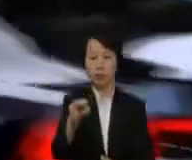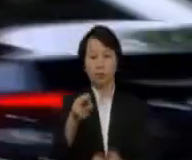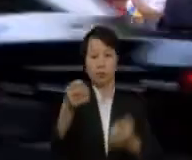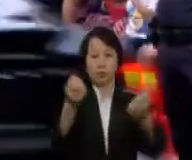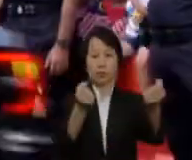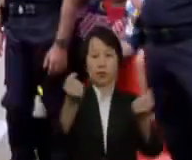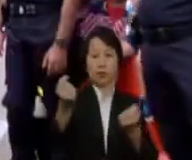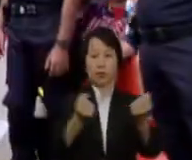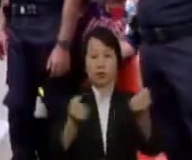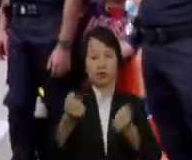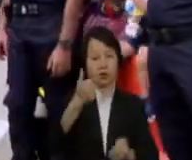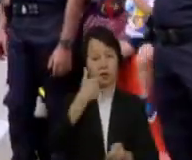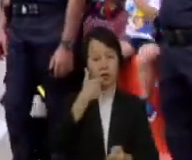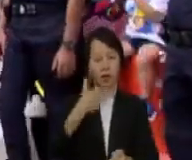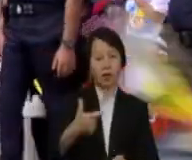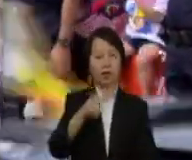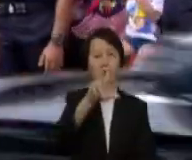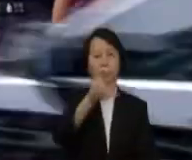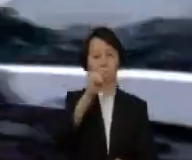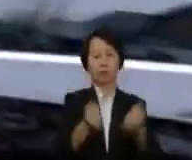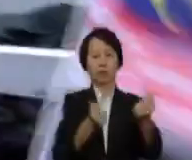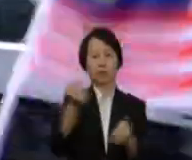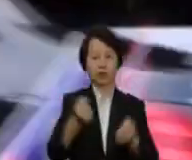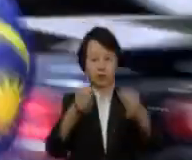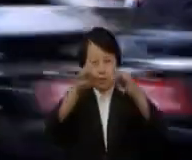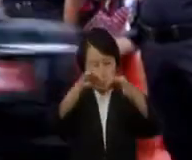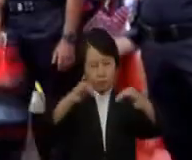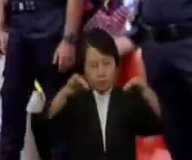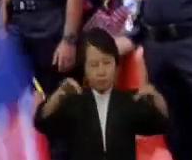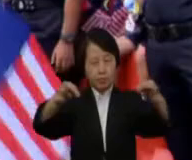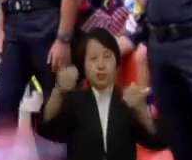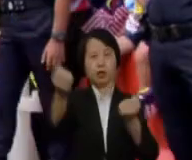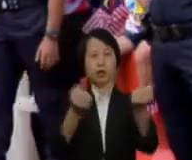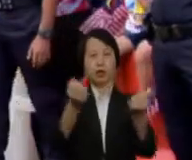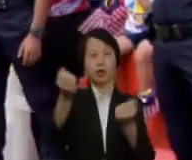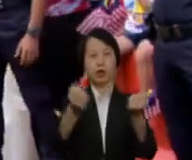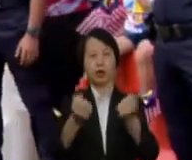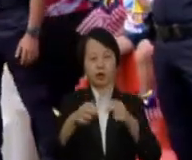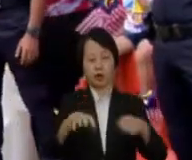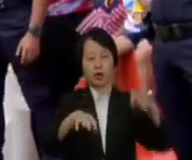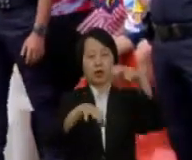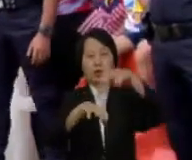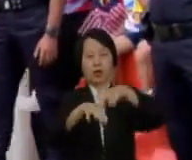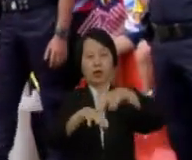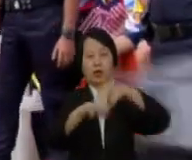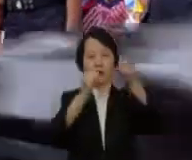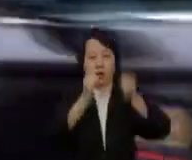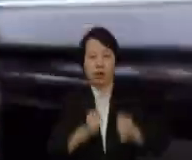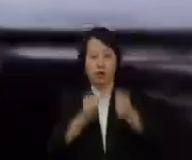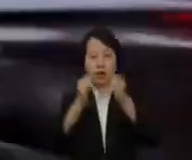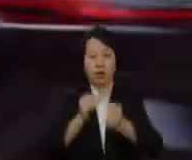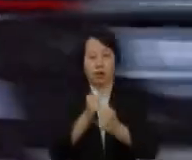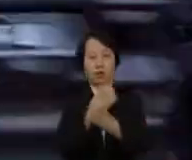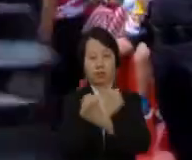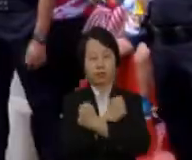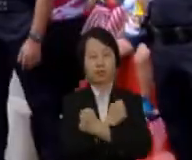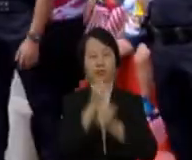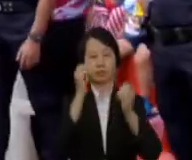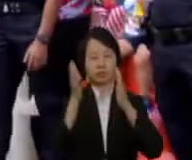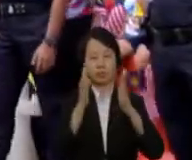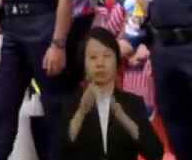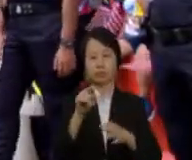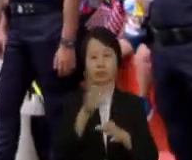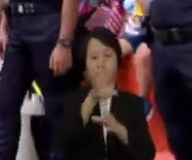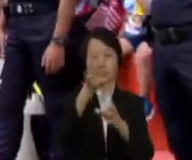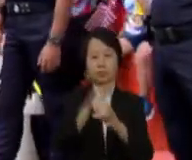kereta klasik. Ada 30 kereta klasik sebenarnya, di mana kereta klasik ini akan dinaiki oleh insan-insan patriotik dan juga mereka